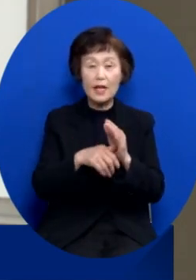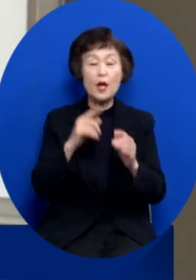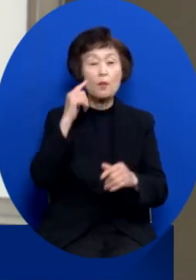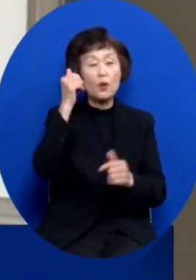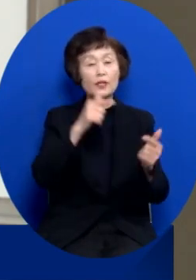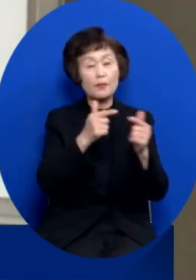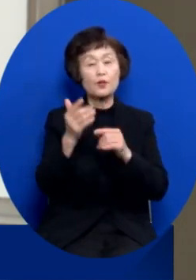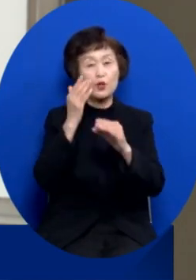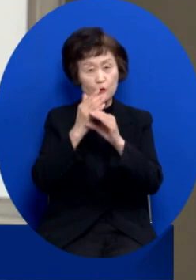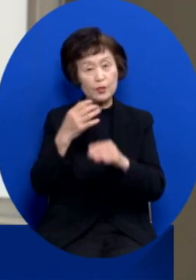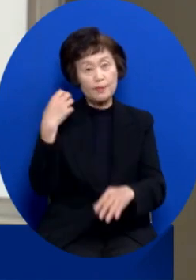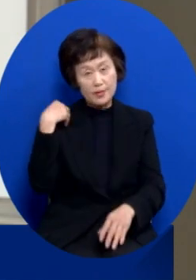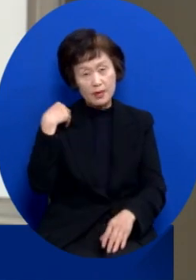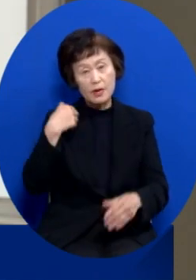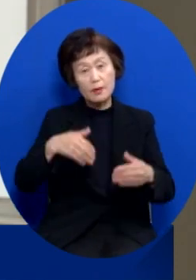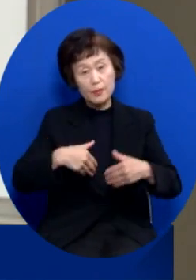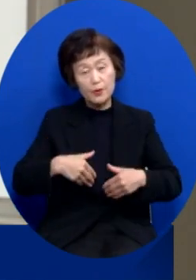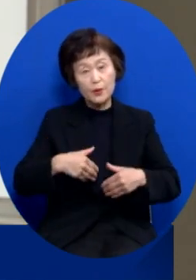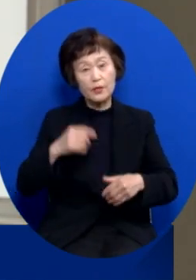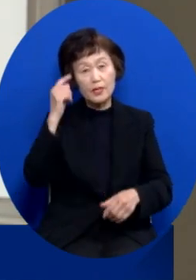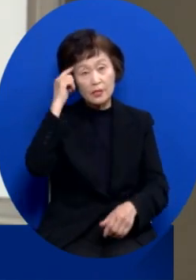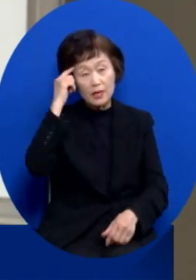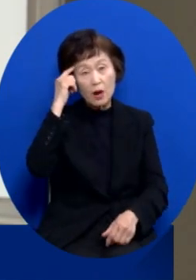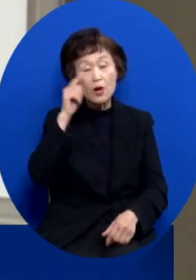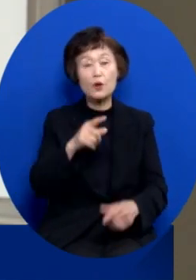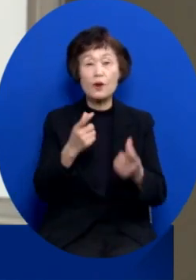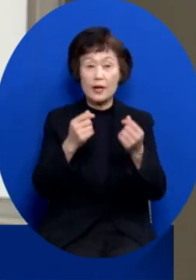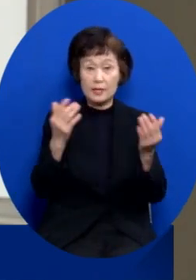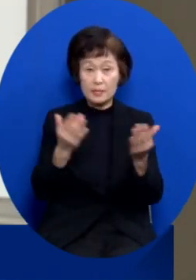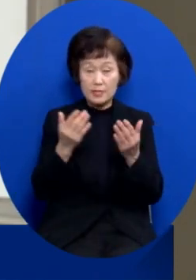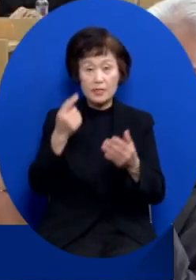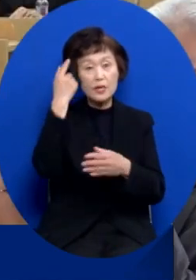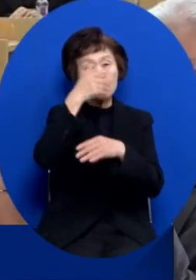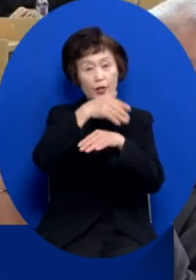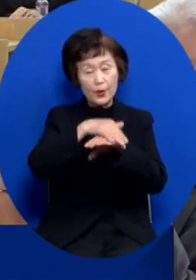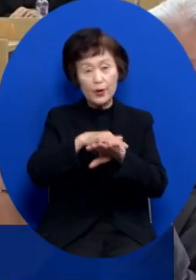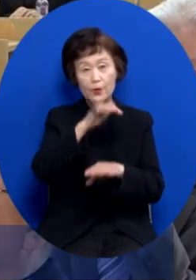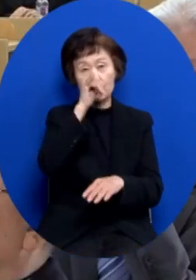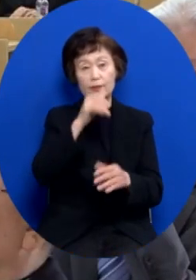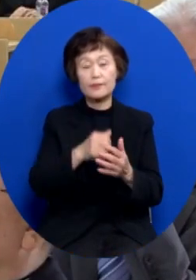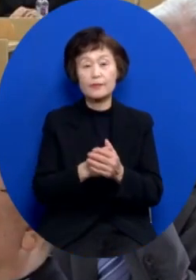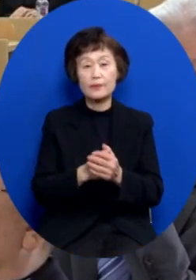중심적인 역할을 해야 되지 않을까. 그래서 그런 일들을 지금 계획하고 있고.